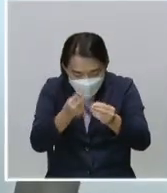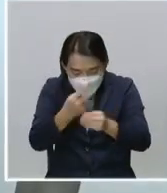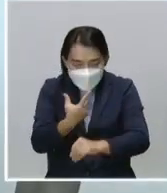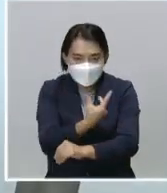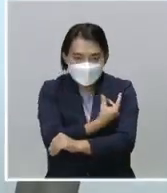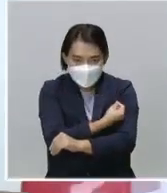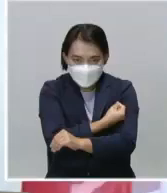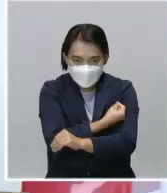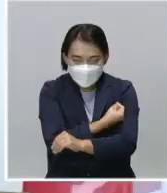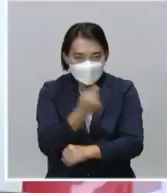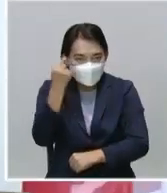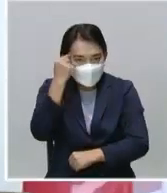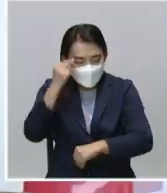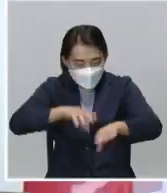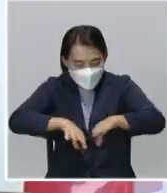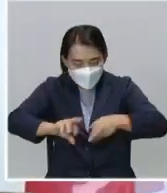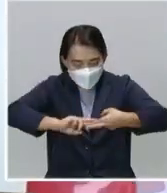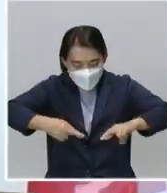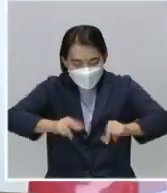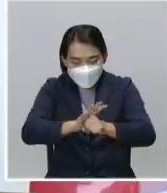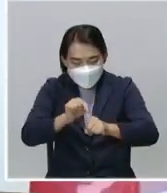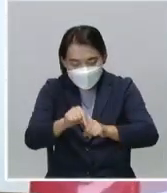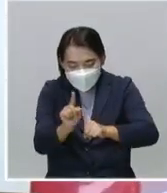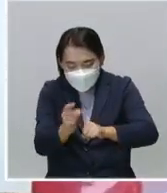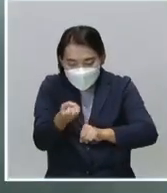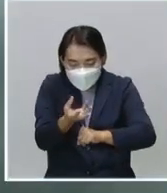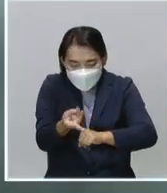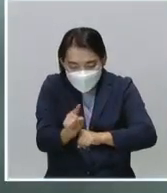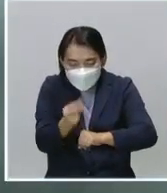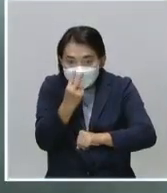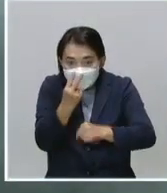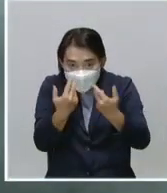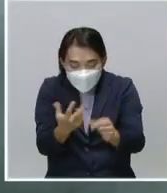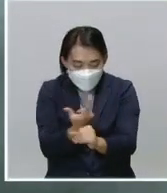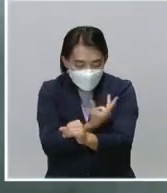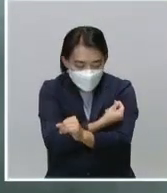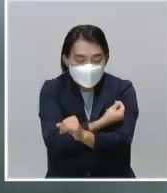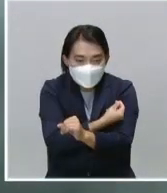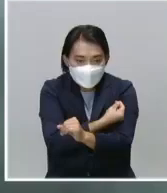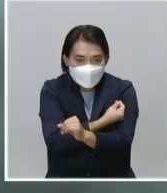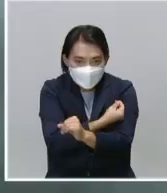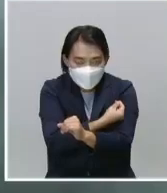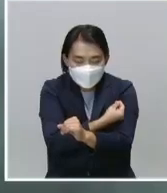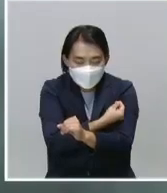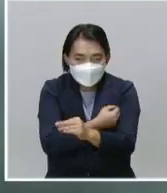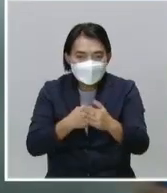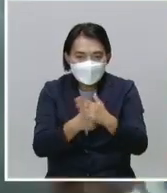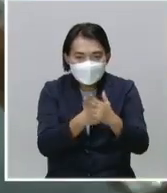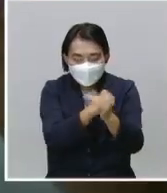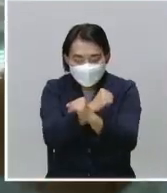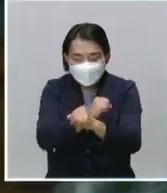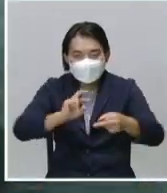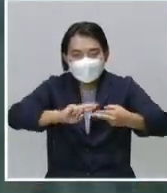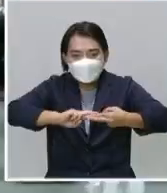นิดสามารถที่จะจัดการกับสายพันธุ์ต่างๆได้มากน้อยแค่ไหนจนนำมาสู่การฉีดวัคซีนสลับชนิดเพื่อต่อสู้กับโควิดสายพันธุ์เดลต้านะ